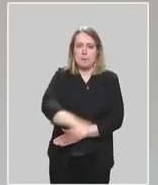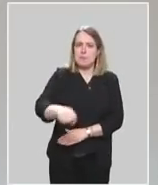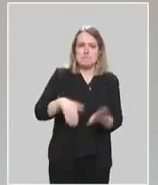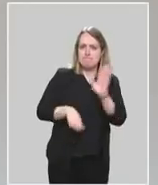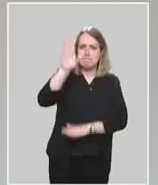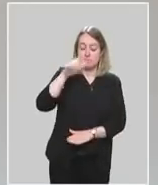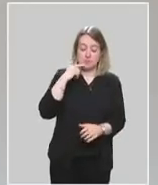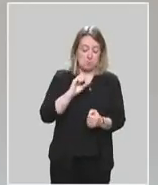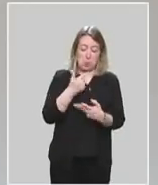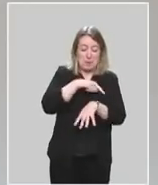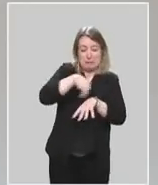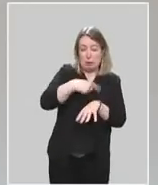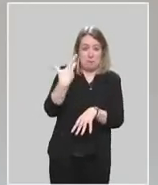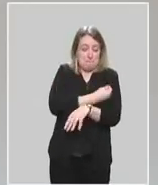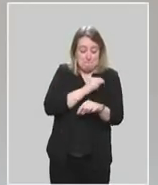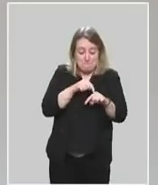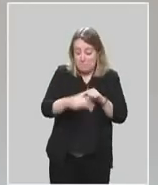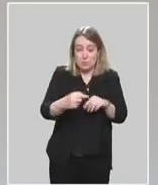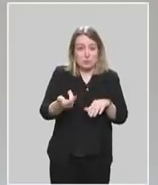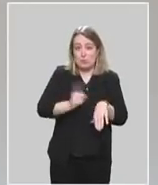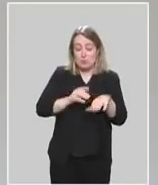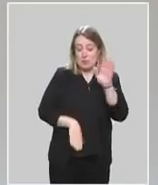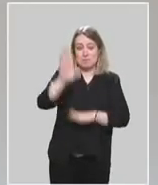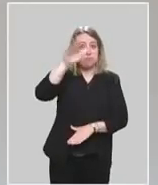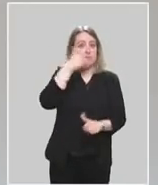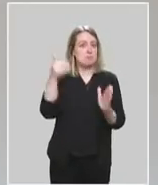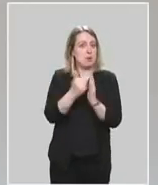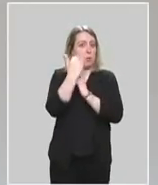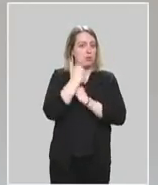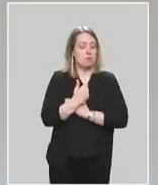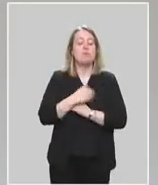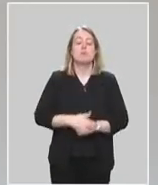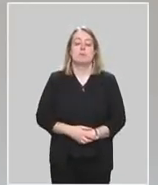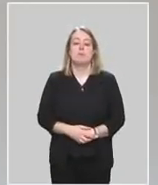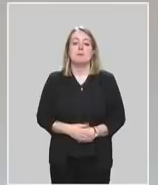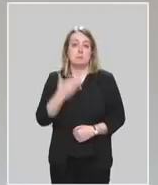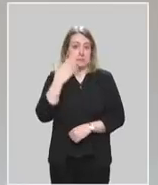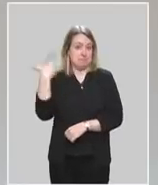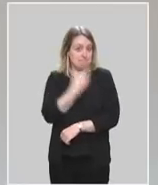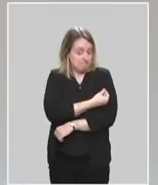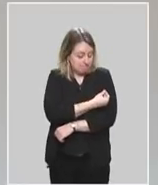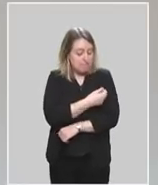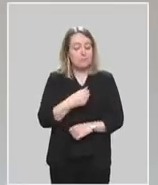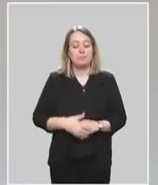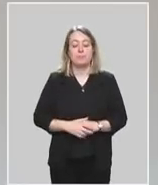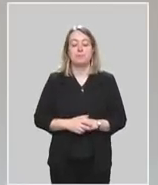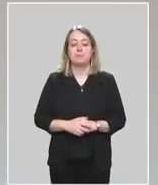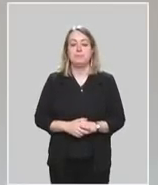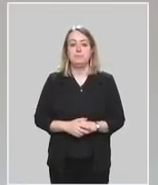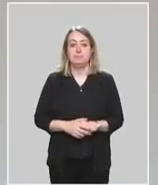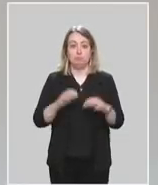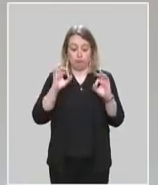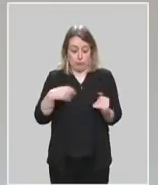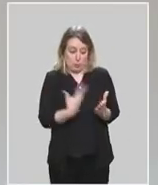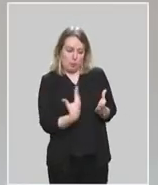les 48 heures, on retrouve un niveau de protection optimal contre l'infection quand on a reçu son rappel, peut